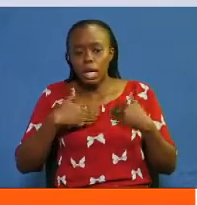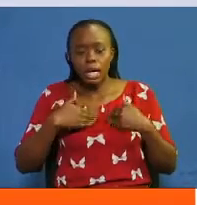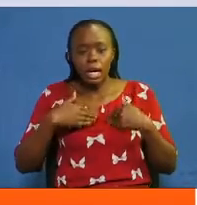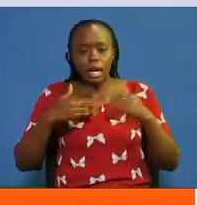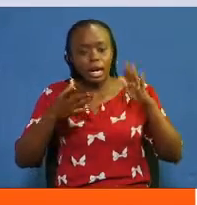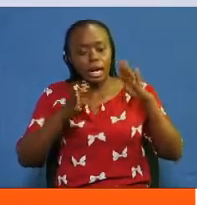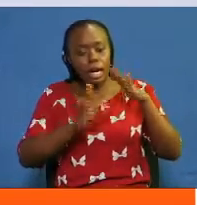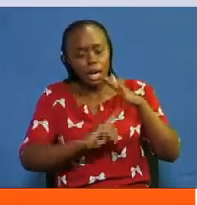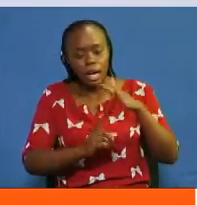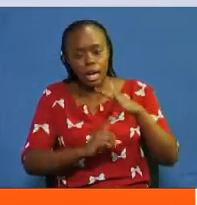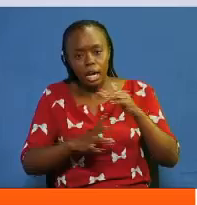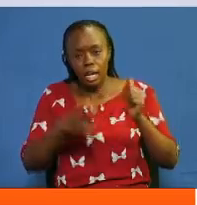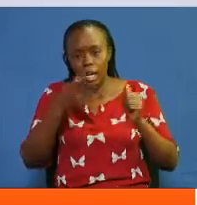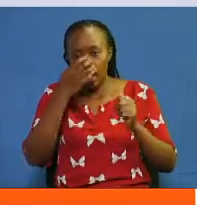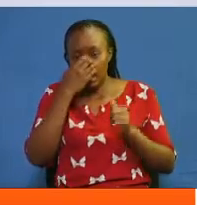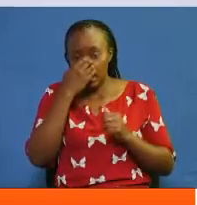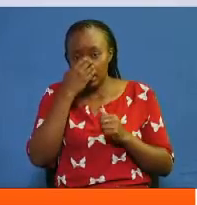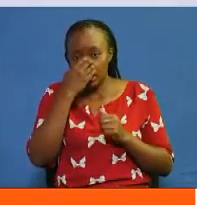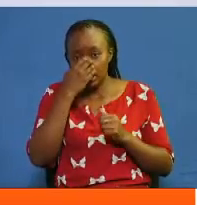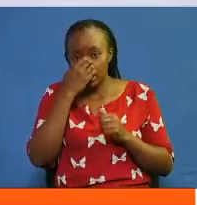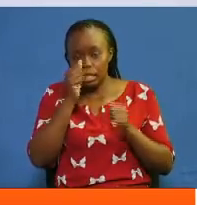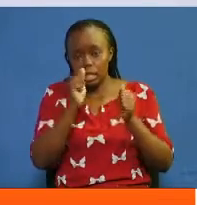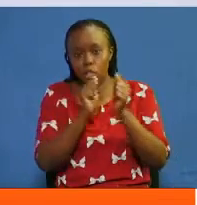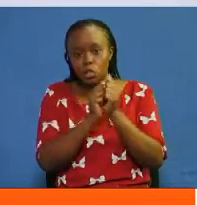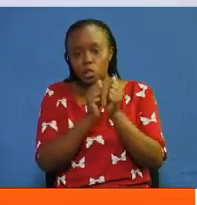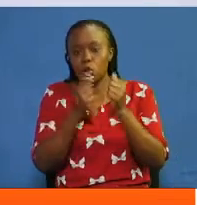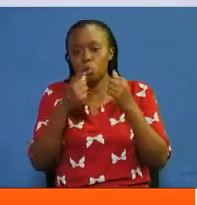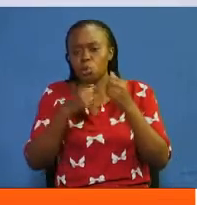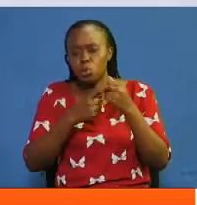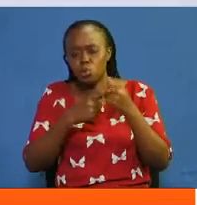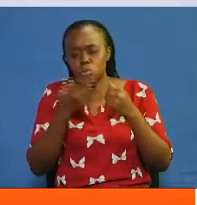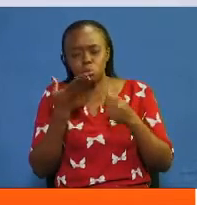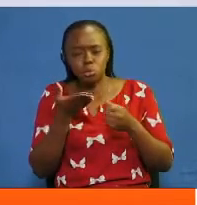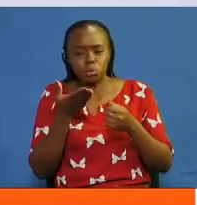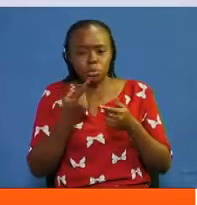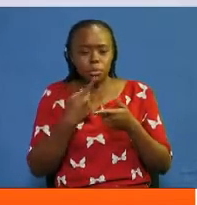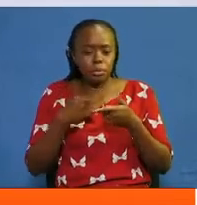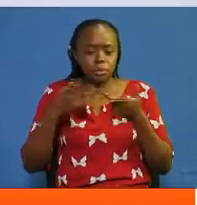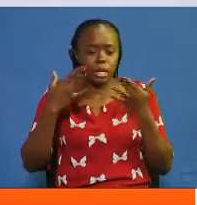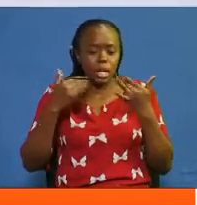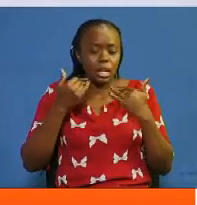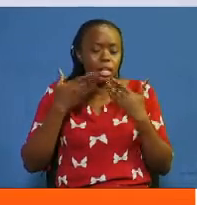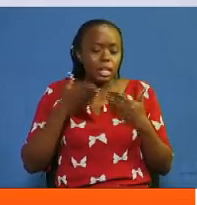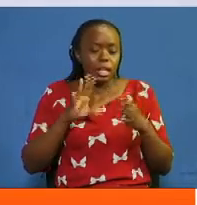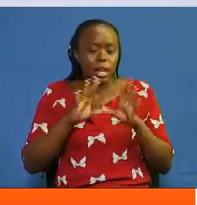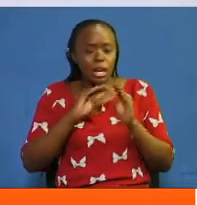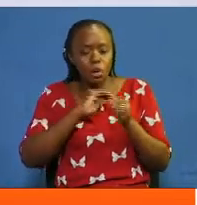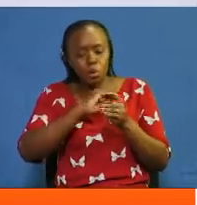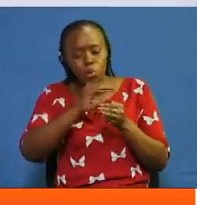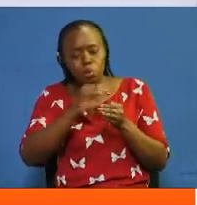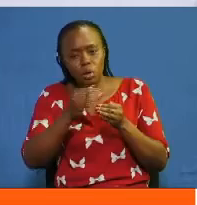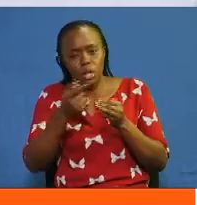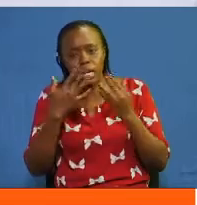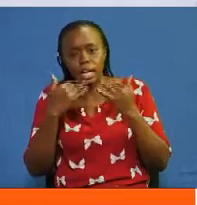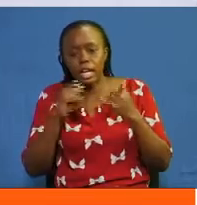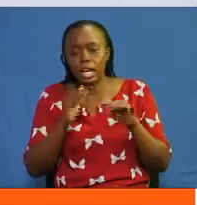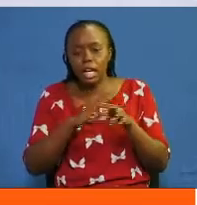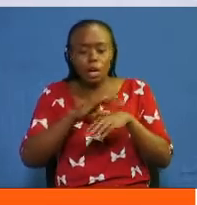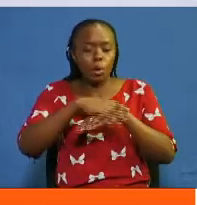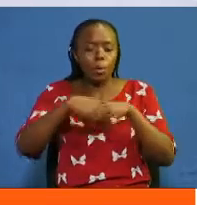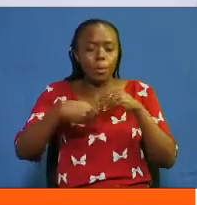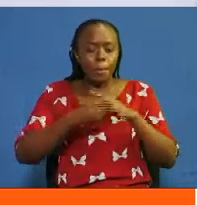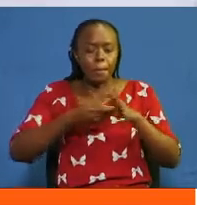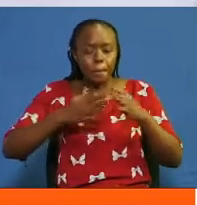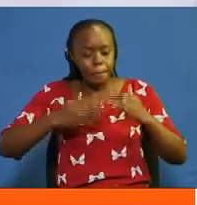chini ya miaka 16 hivi. Kwa hivyo wako kwa hiyo bracket ya kuwa youth. Na ndio